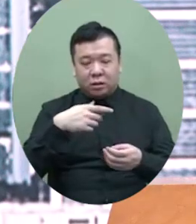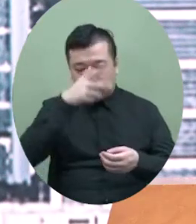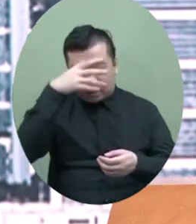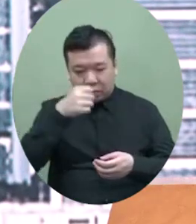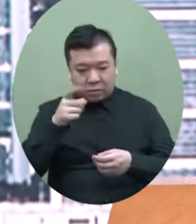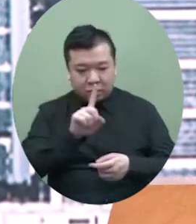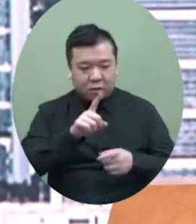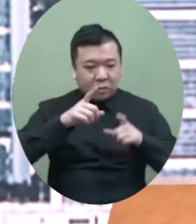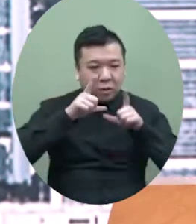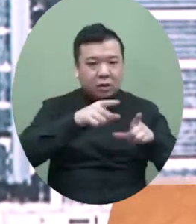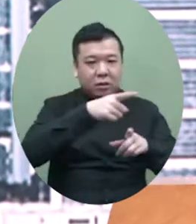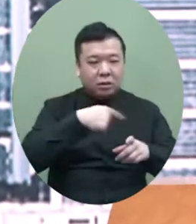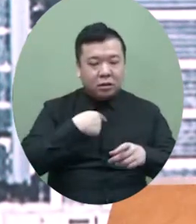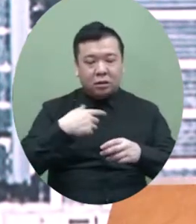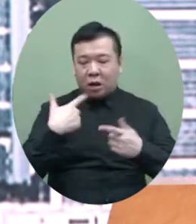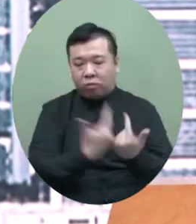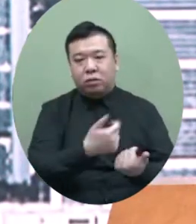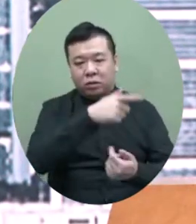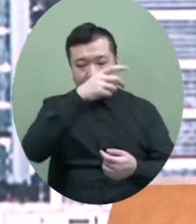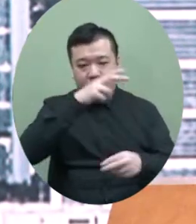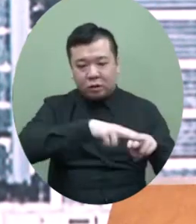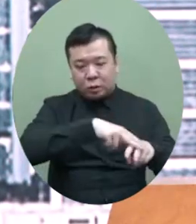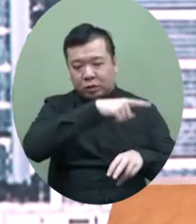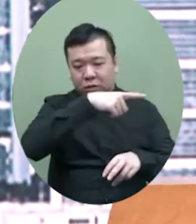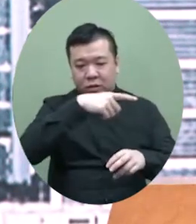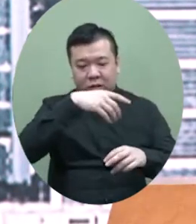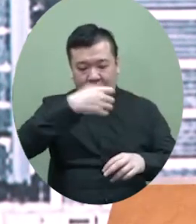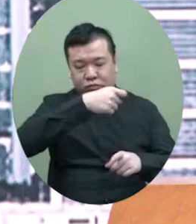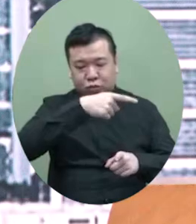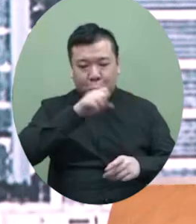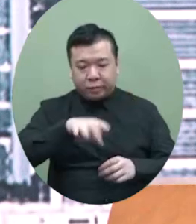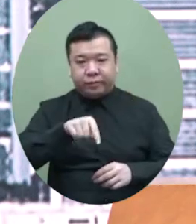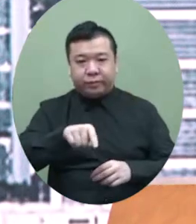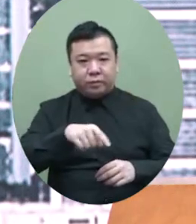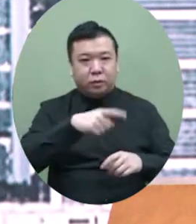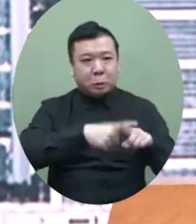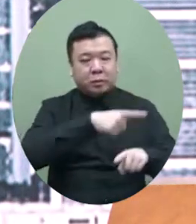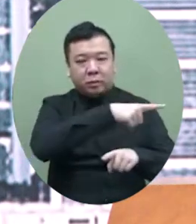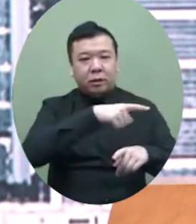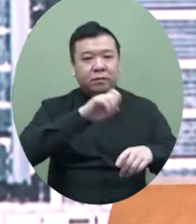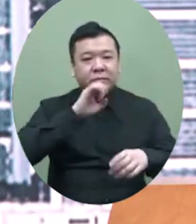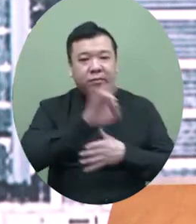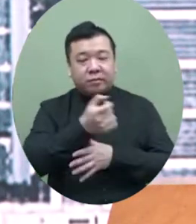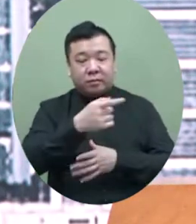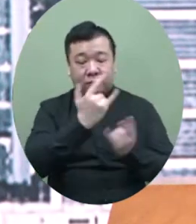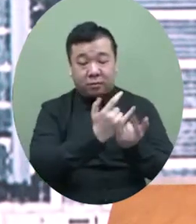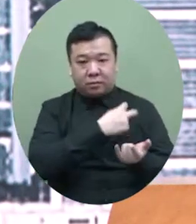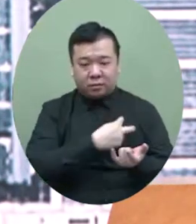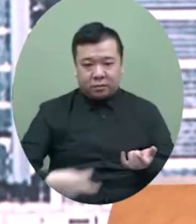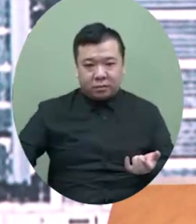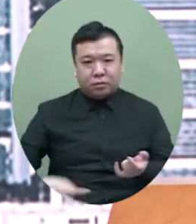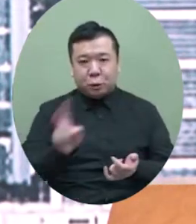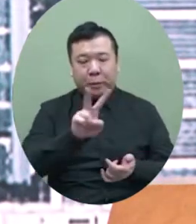行政長官就係全面配合。咁所以由於疫情嘅關係，我相信係兩地嘅疫情關係，因為早前咧喺北京亦都有一